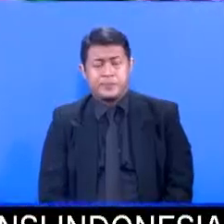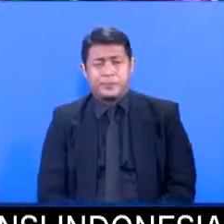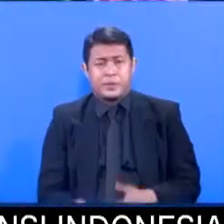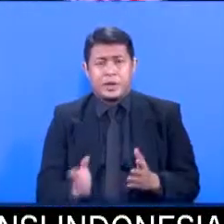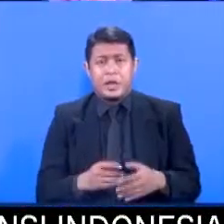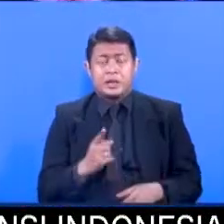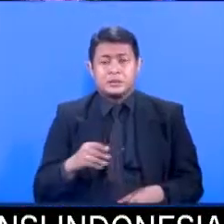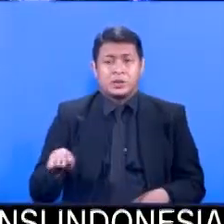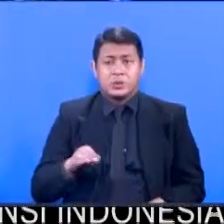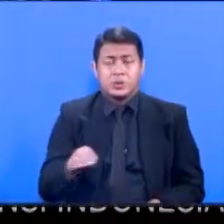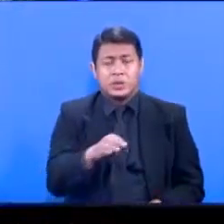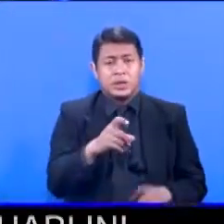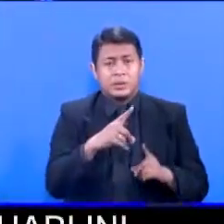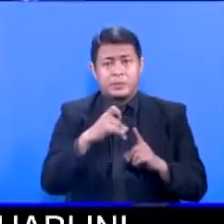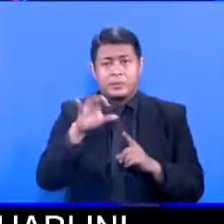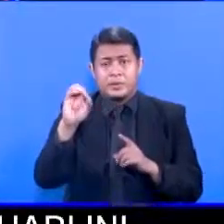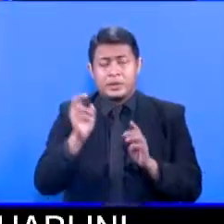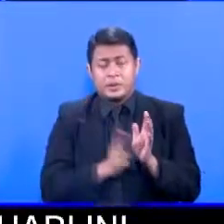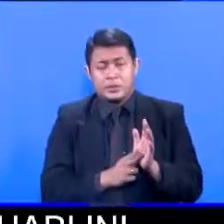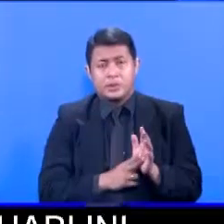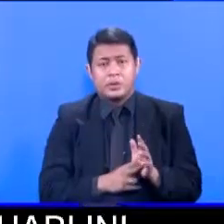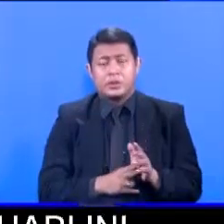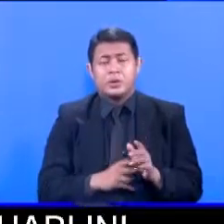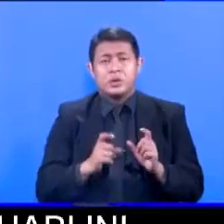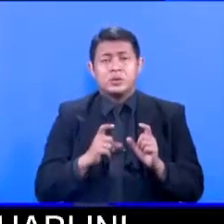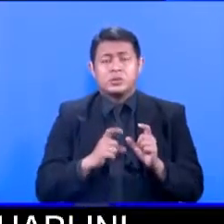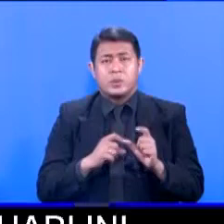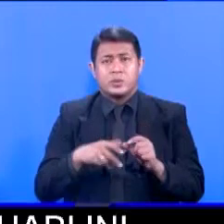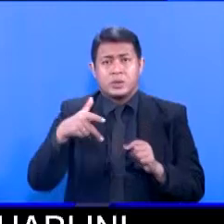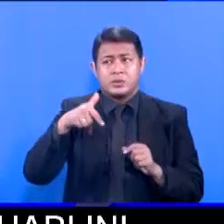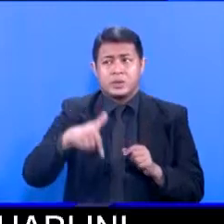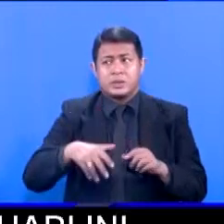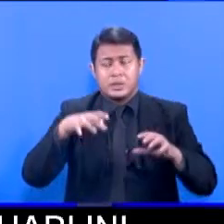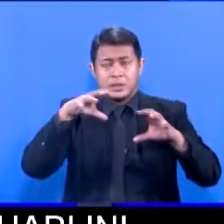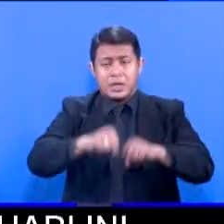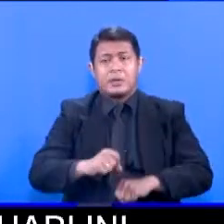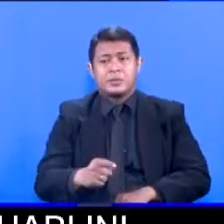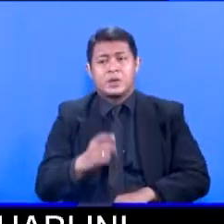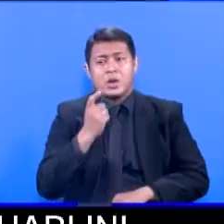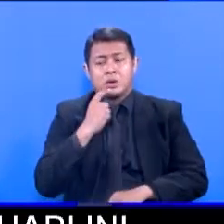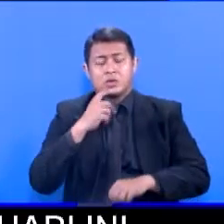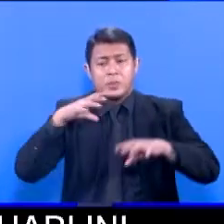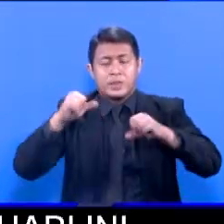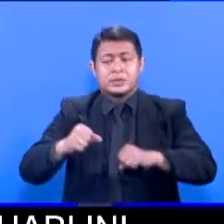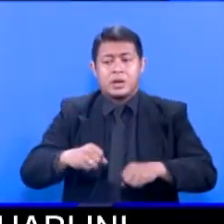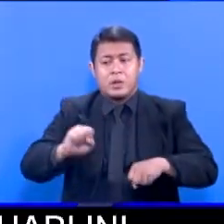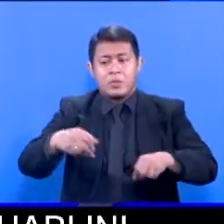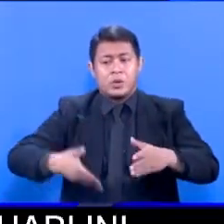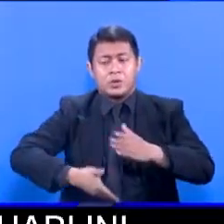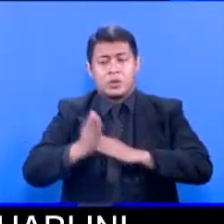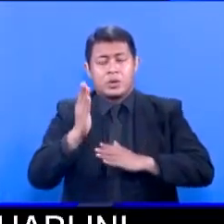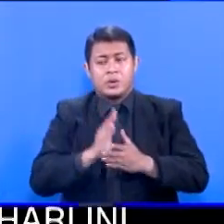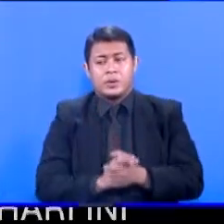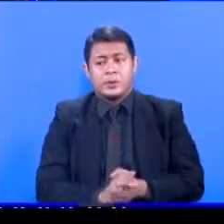Selanjutnya, seekor ular piton di kawasan Bontolaja, Somba Opu, Sulawesi Selatan ditangkap lantaran mencoba menyerang pengendara motor yang melintas.